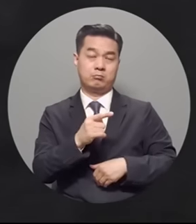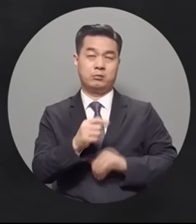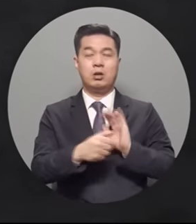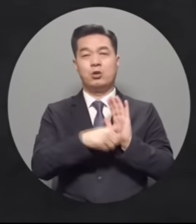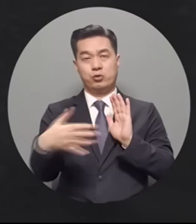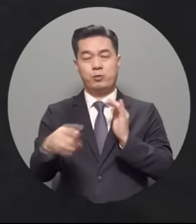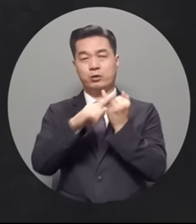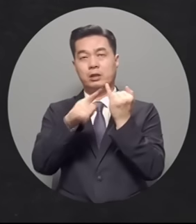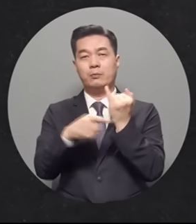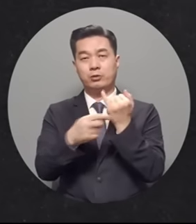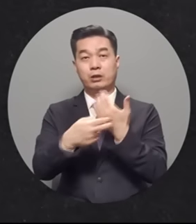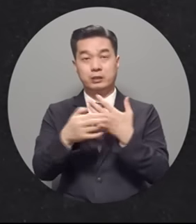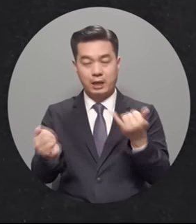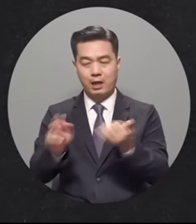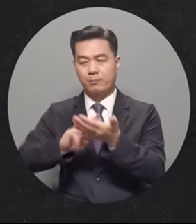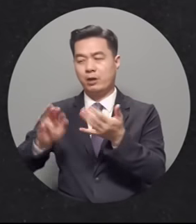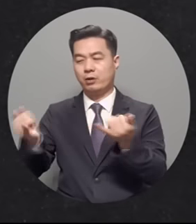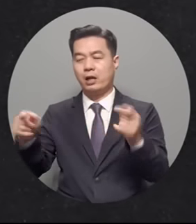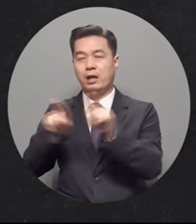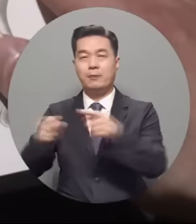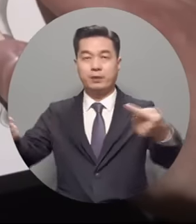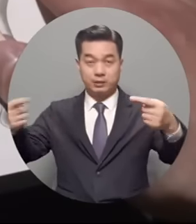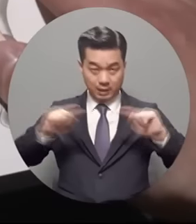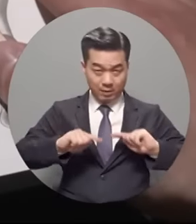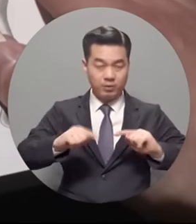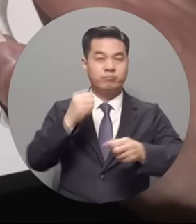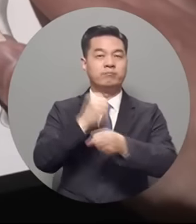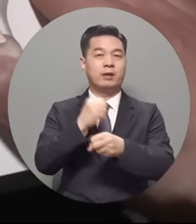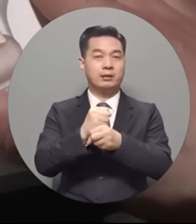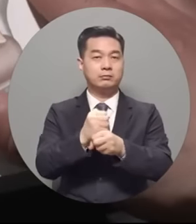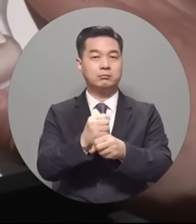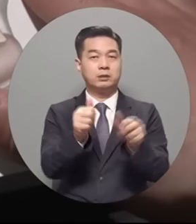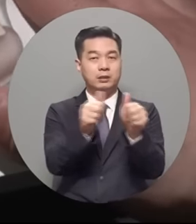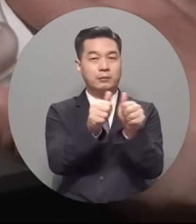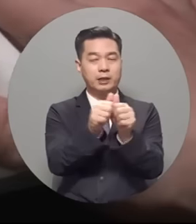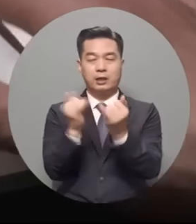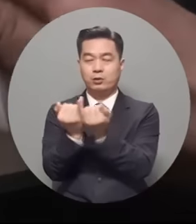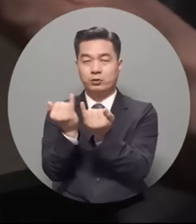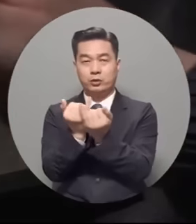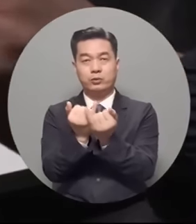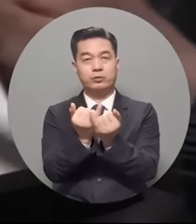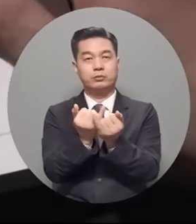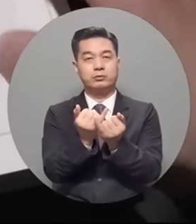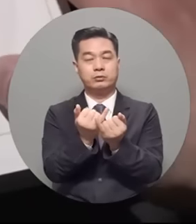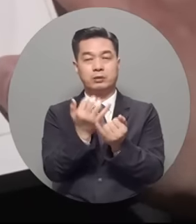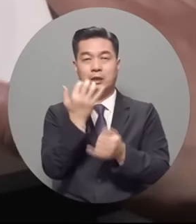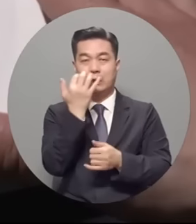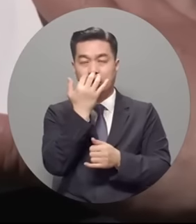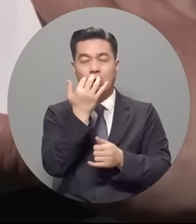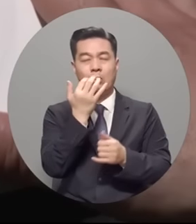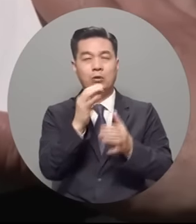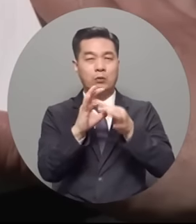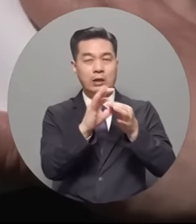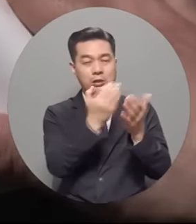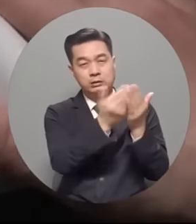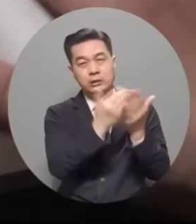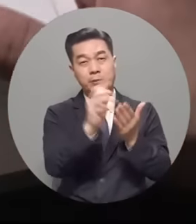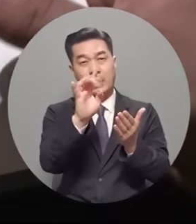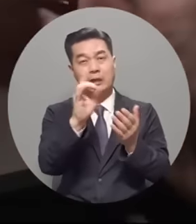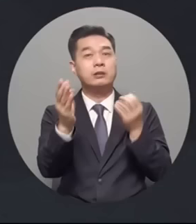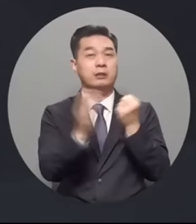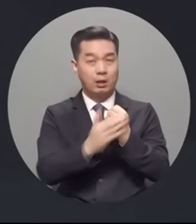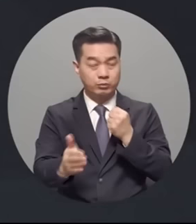의사와 만화가가 함께 참여한 이 책도 남녀 성기 삽화 하나 때문에 심의 대상에 올랐지만 역시